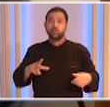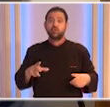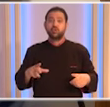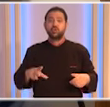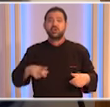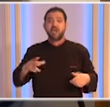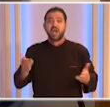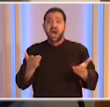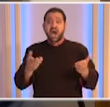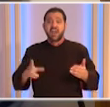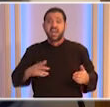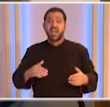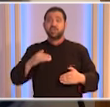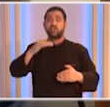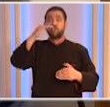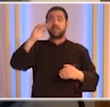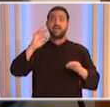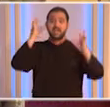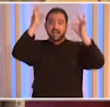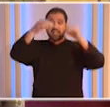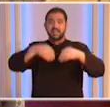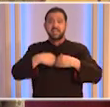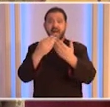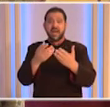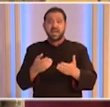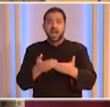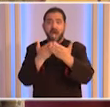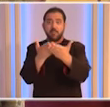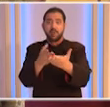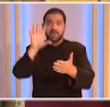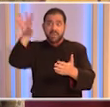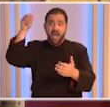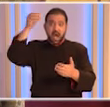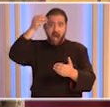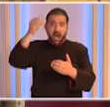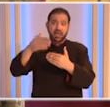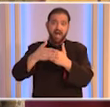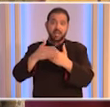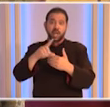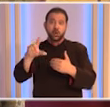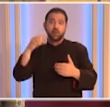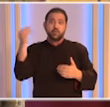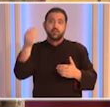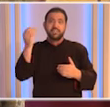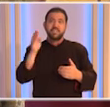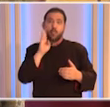ești sfântă și fără de prihană, că ai căpătat dar înaintea lui Dumnezeu.